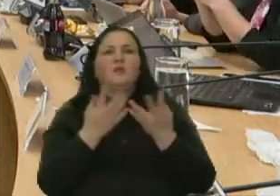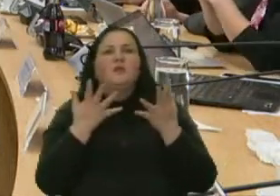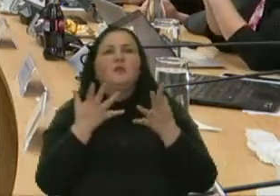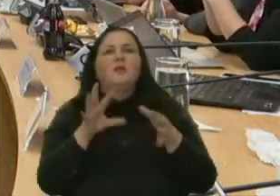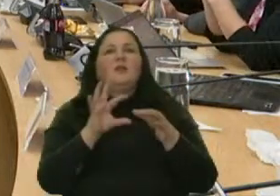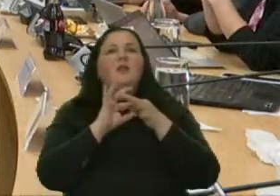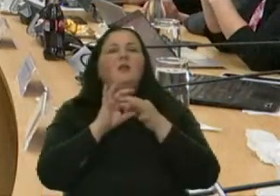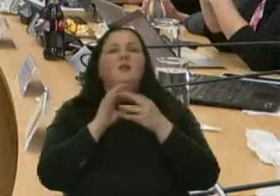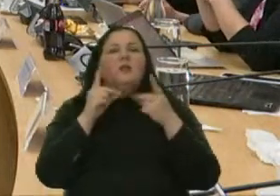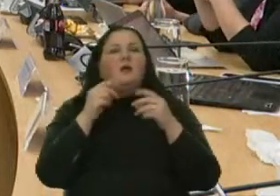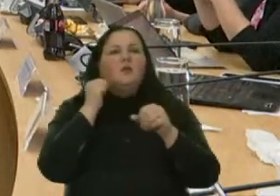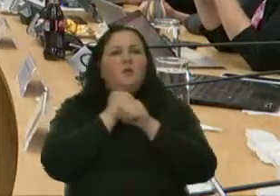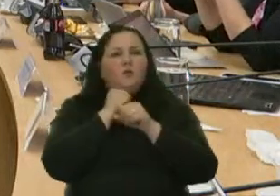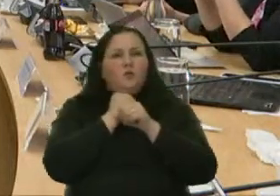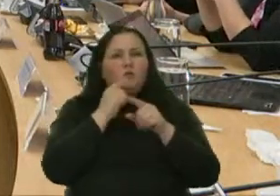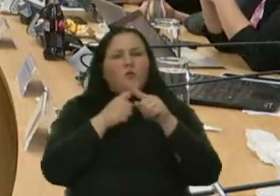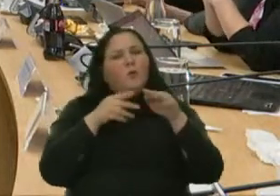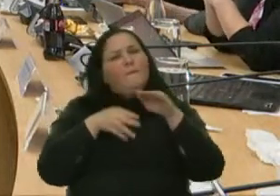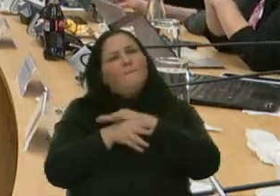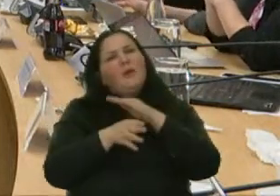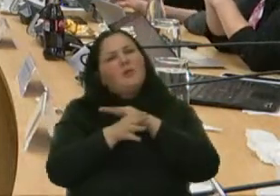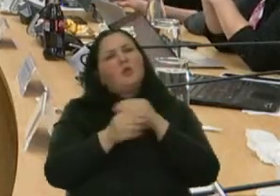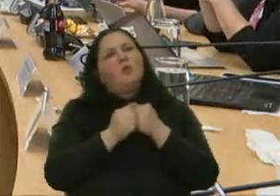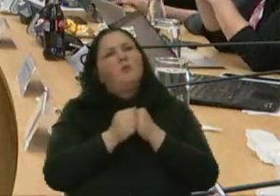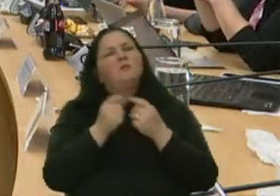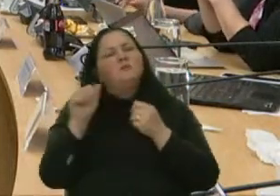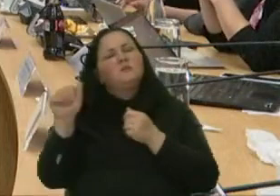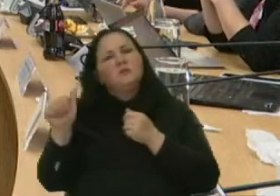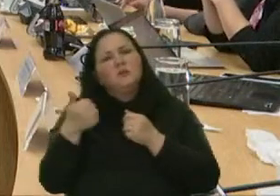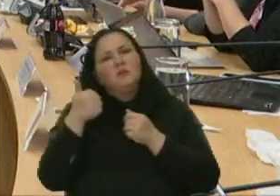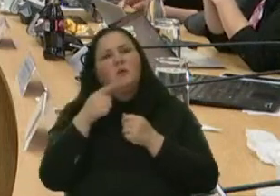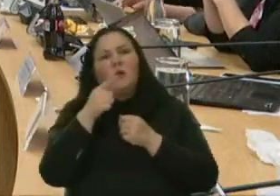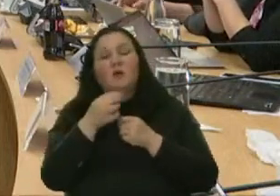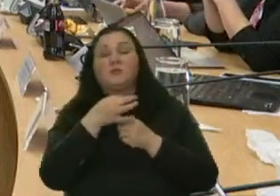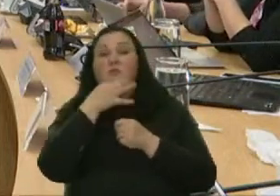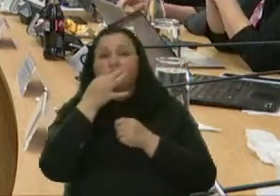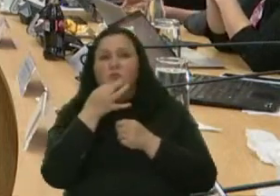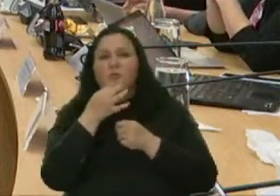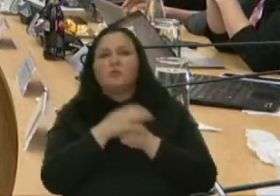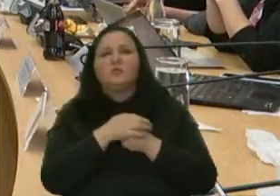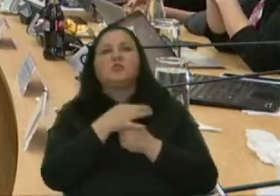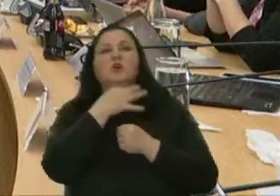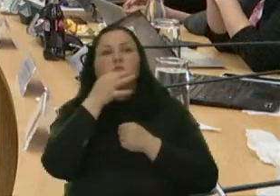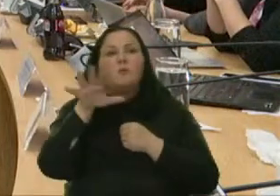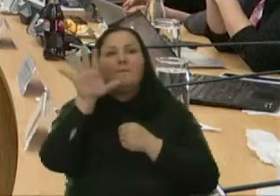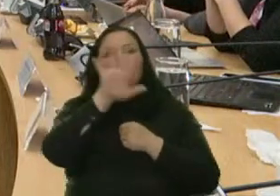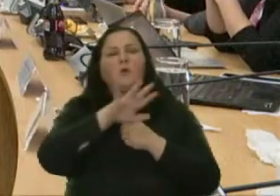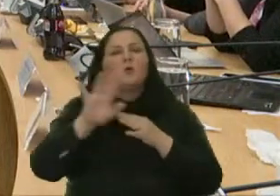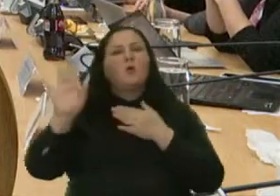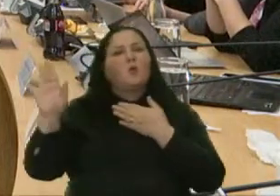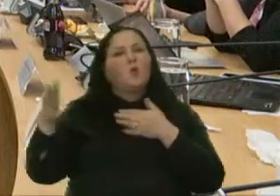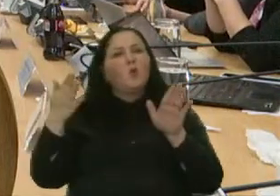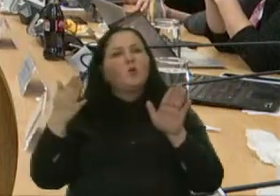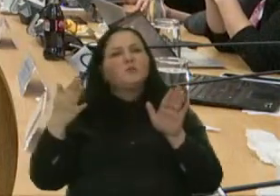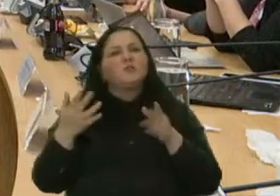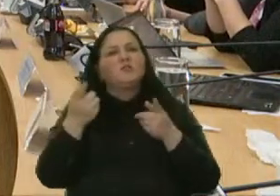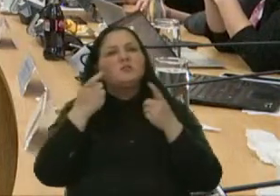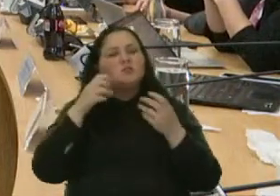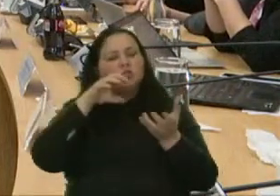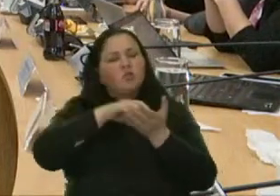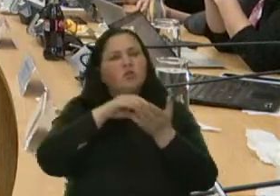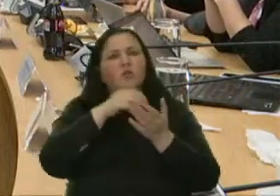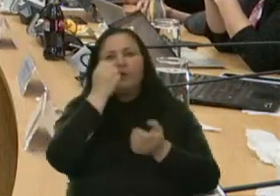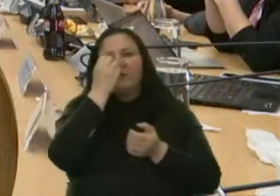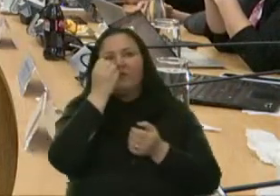la la lucrările cu metroul din nou tocmai ați spus și ați declarat public că vor începe din partea din Florești Deci în